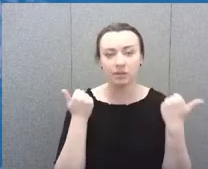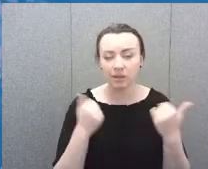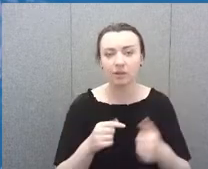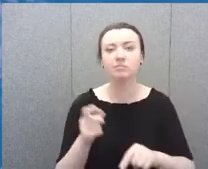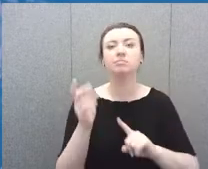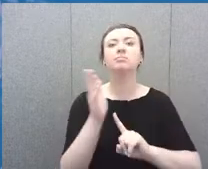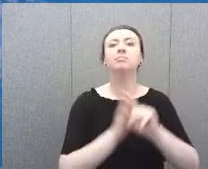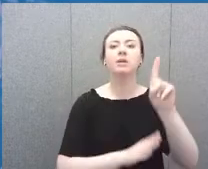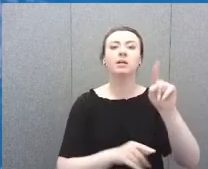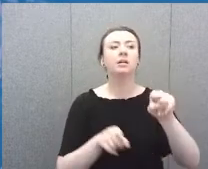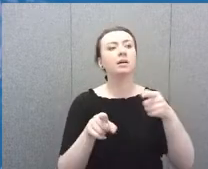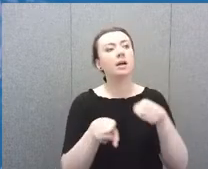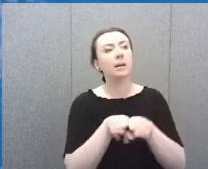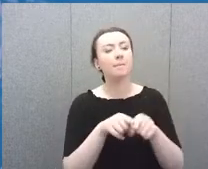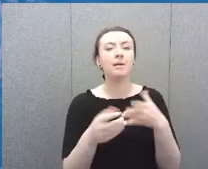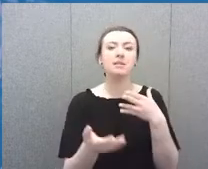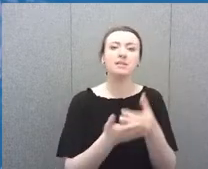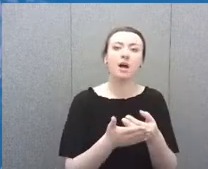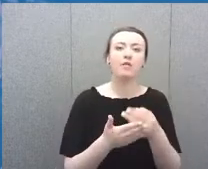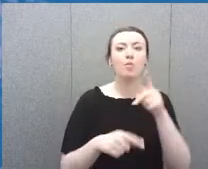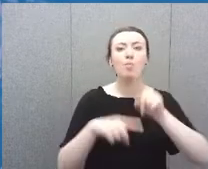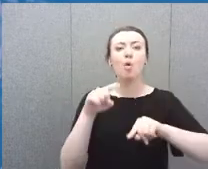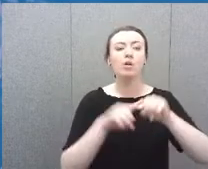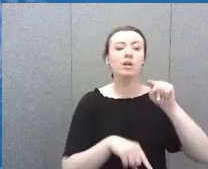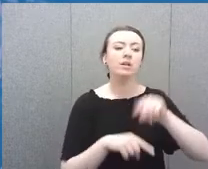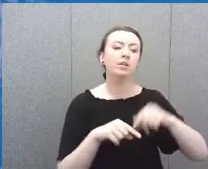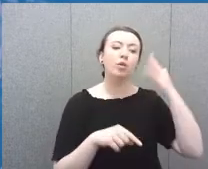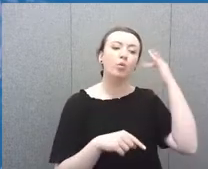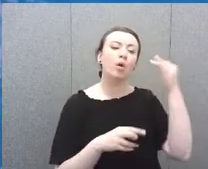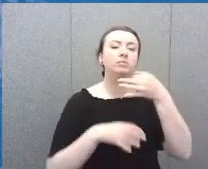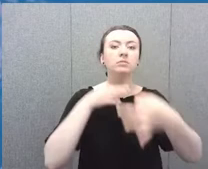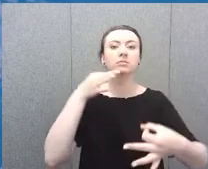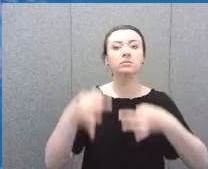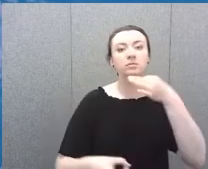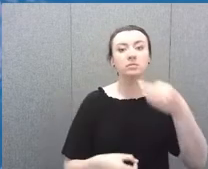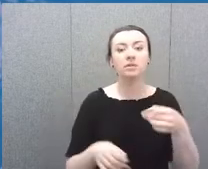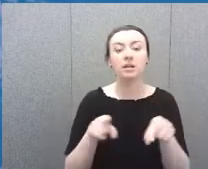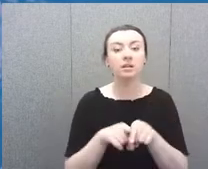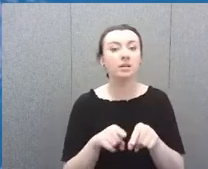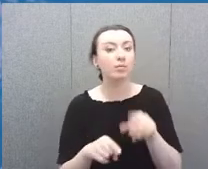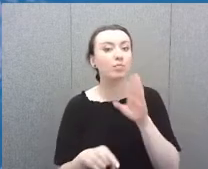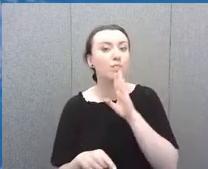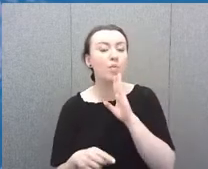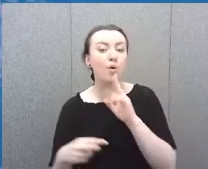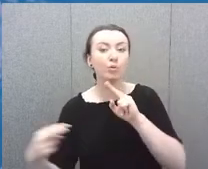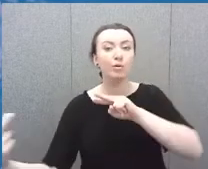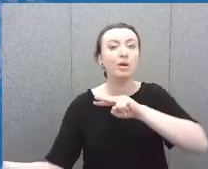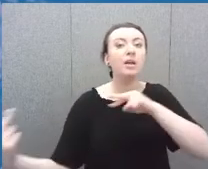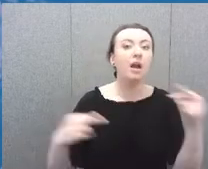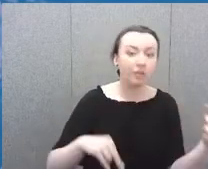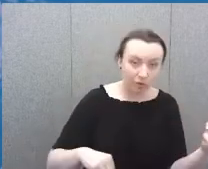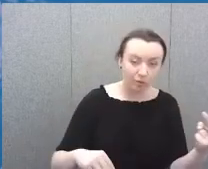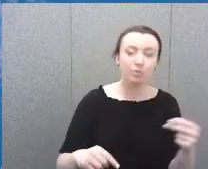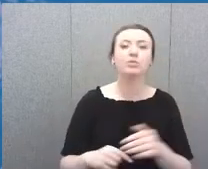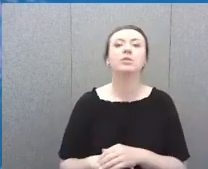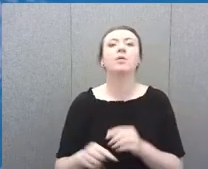вторая причина, мне так кажется, вот этой женской революции в Беларуси конкретно,